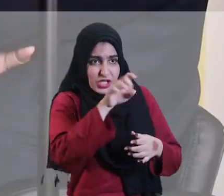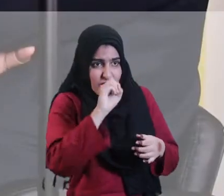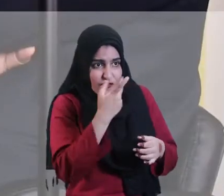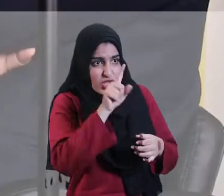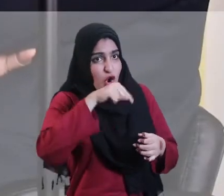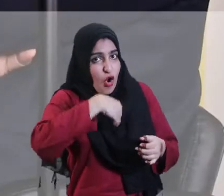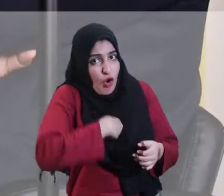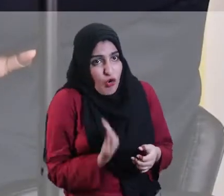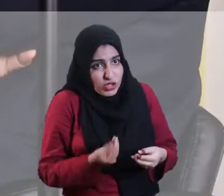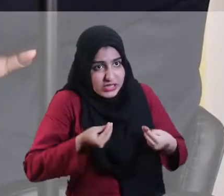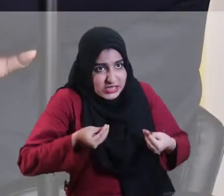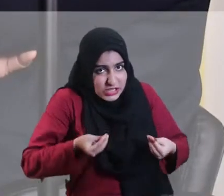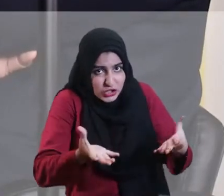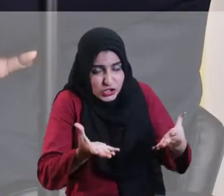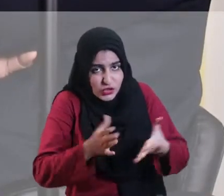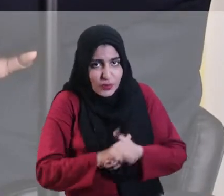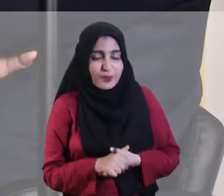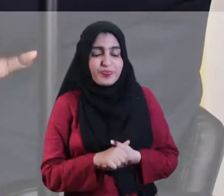वेंचर्स